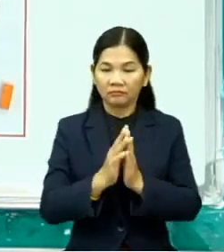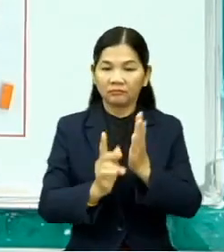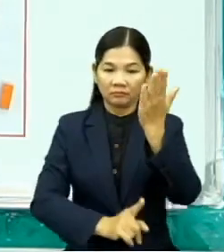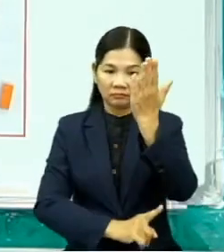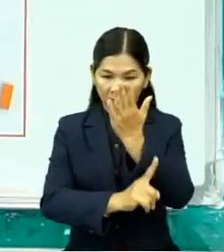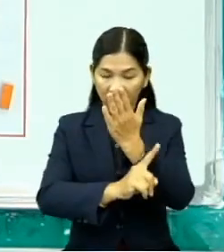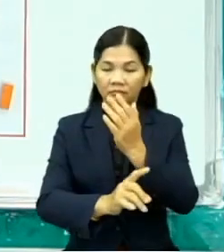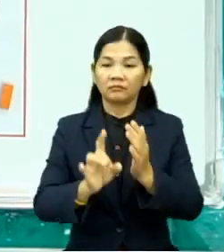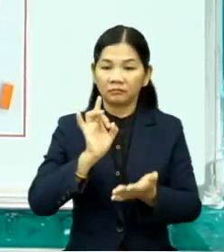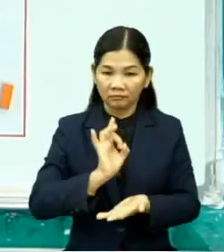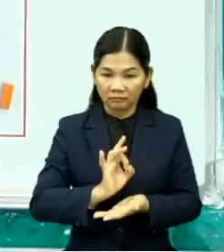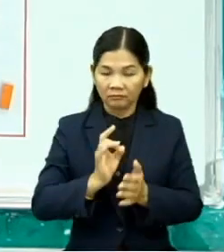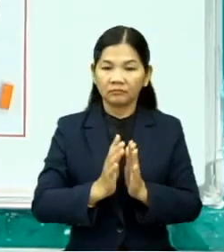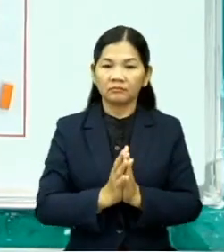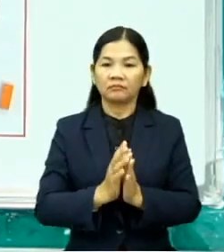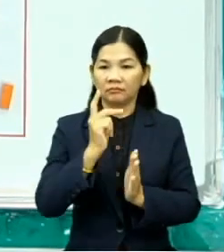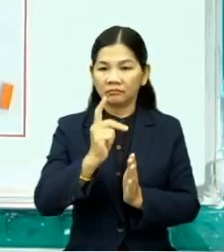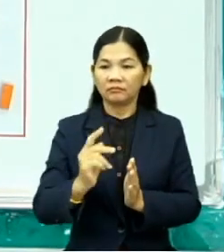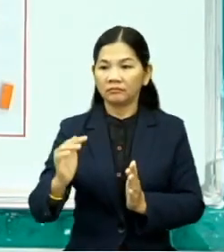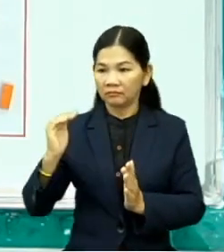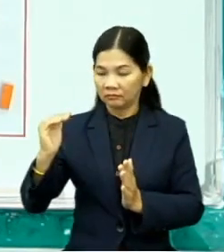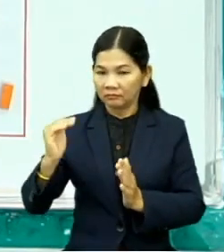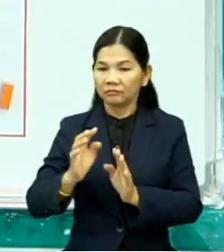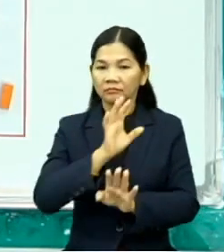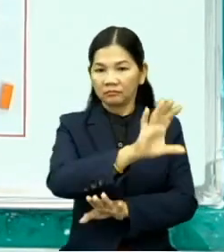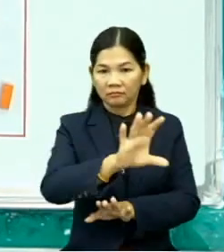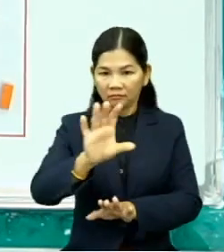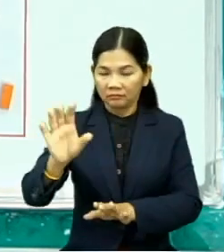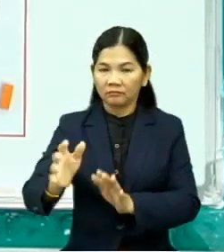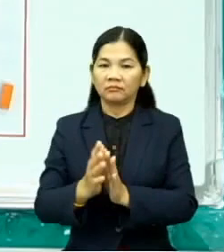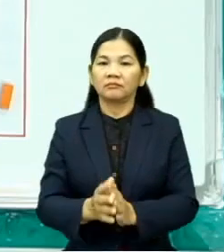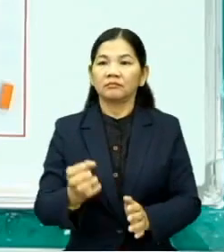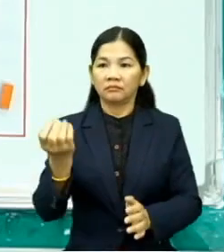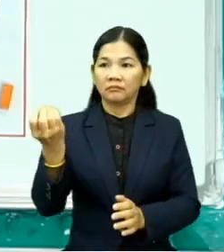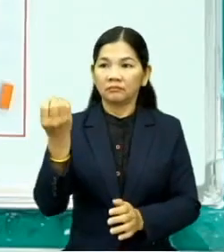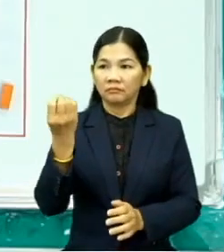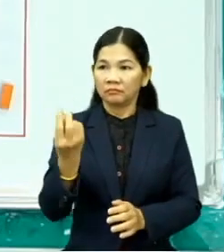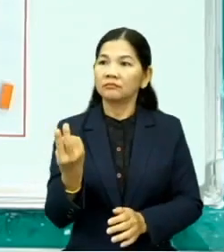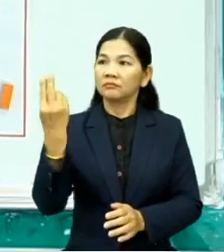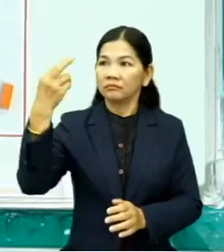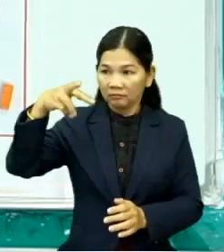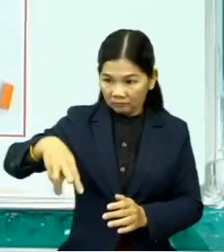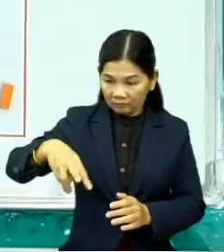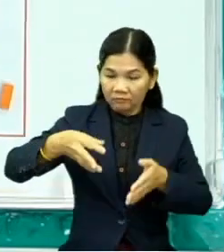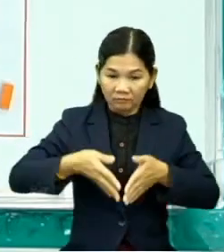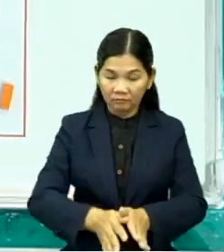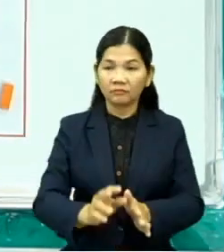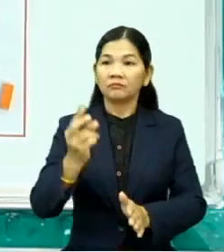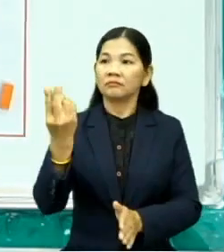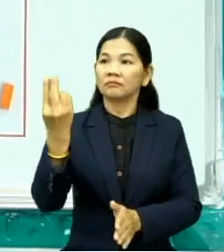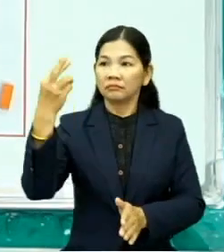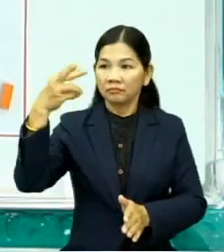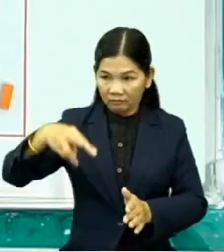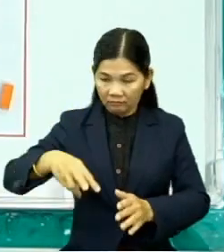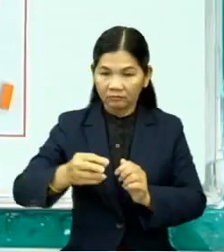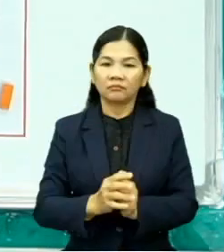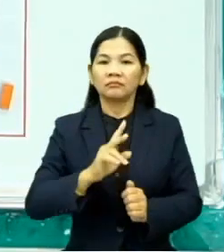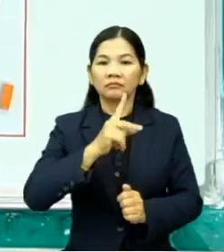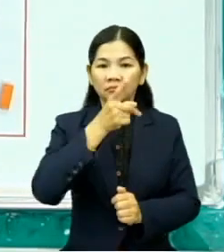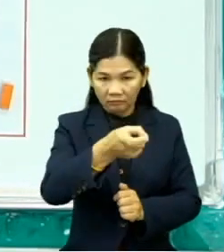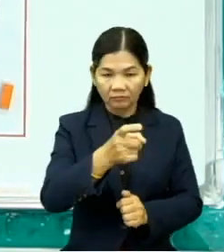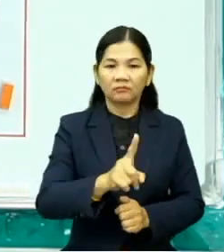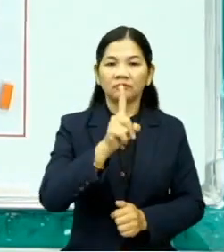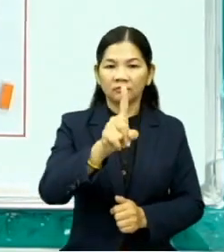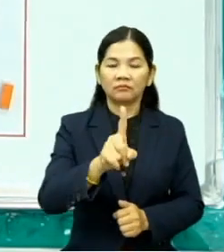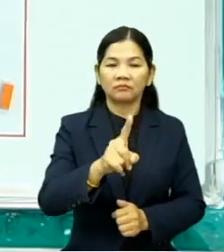bột nị biến sọc con bị xấy khát cầm bốc sử chàng chẳng quạt cao nơi khát cầm bốc sử hai quạt sạp nơi chân